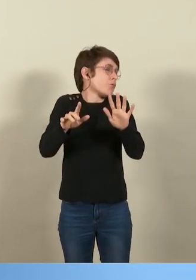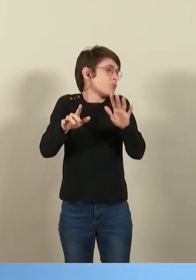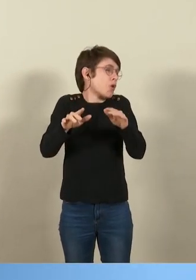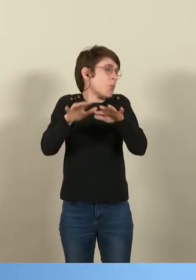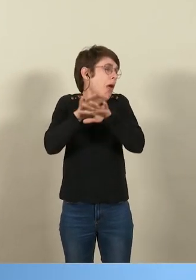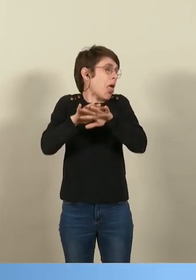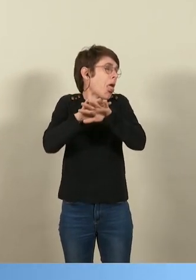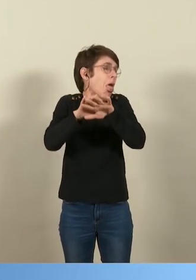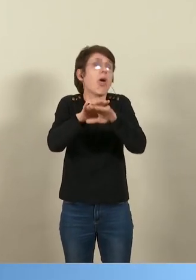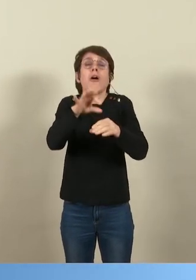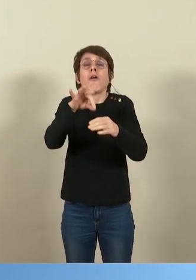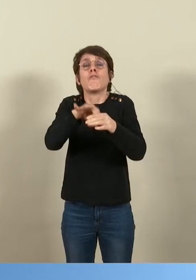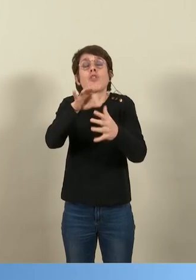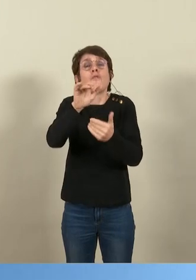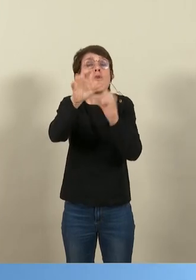aucune